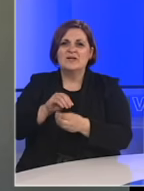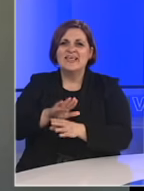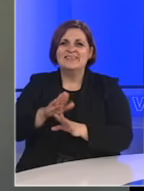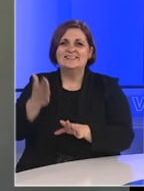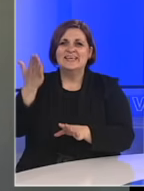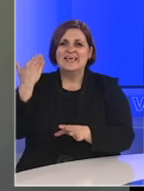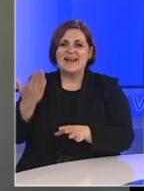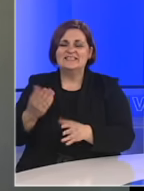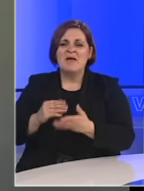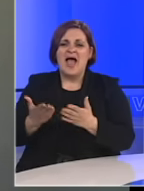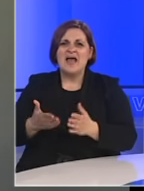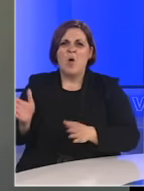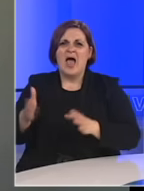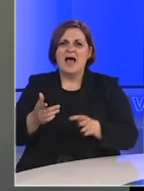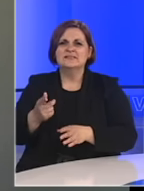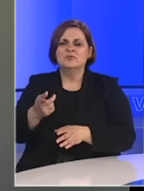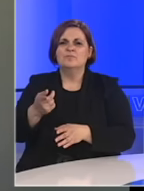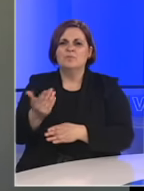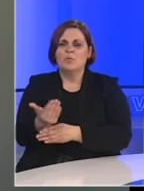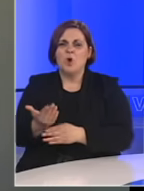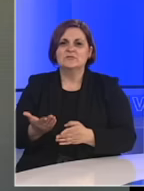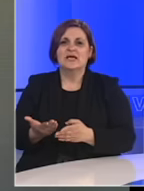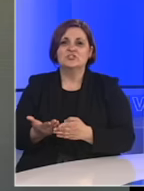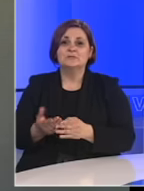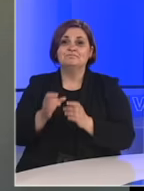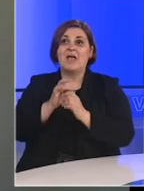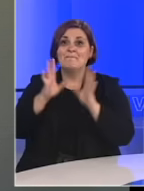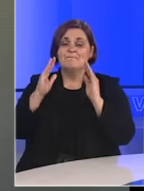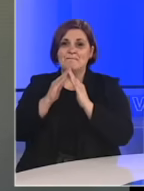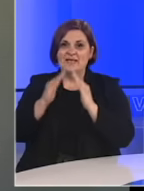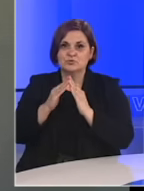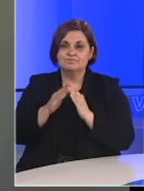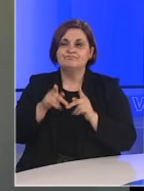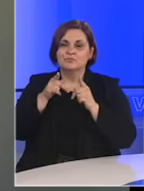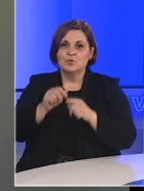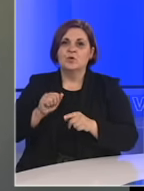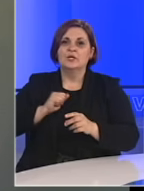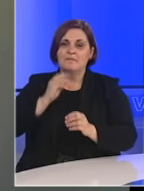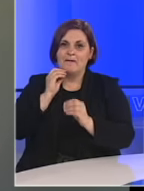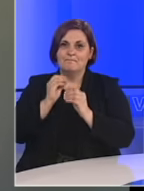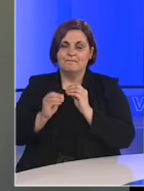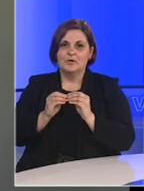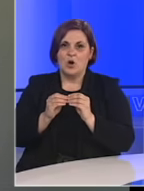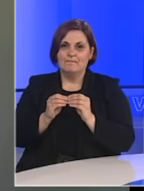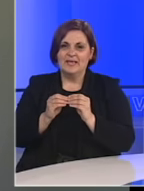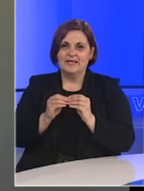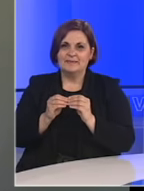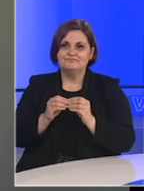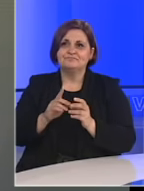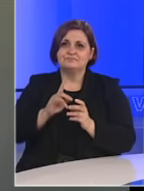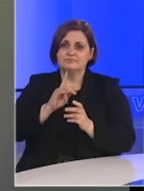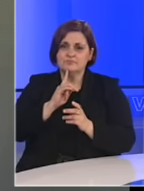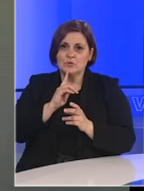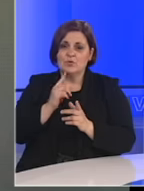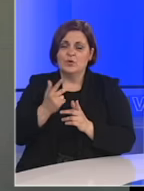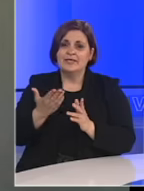djecu ranije evidentirali na ulicama u prosjačenju. Kad je riječ o beskućnicima, tu imamo zaista problem koji je